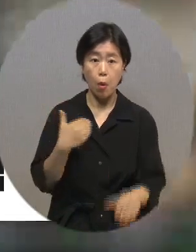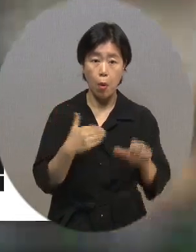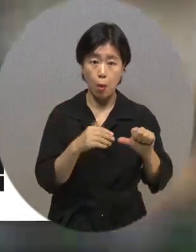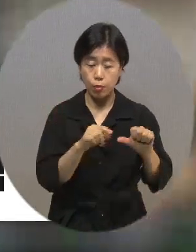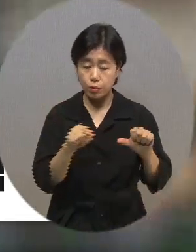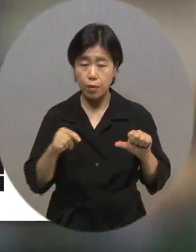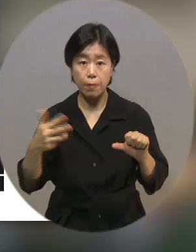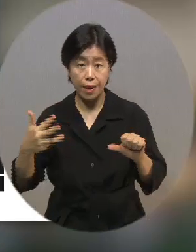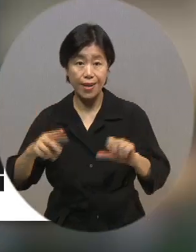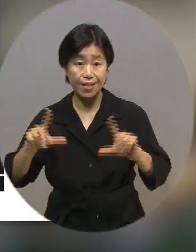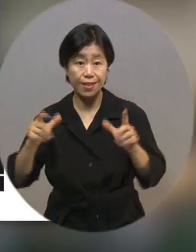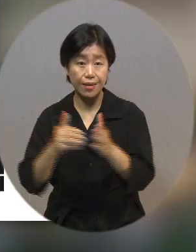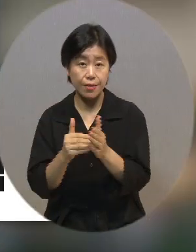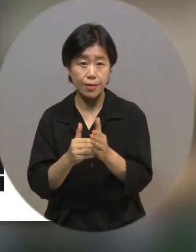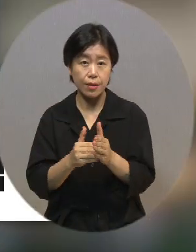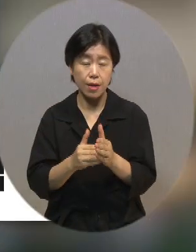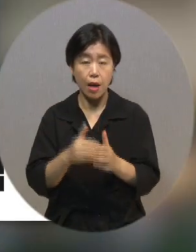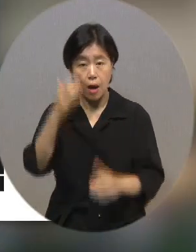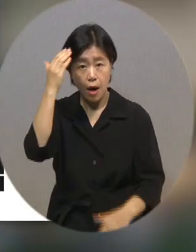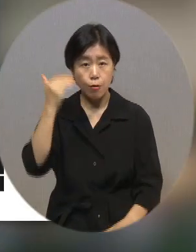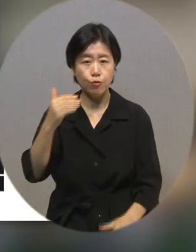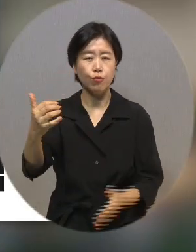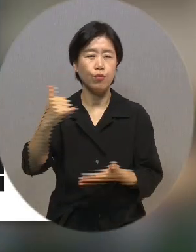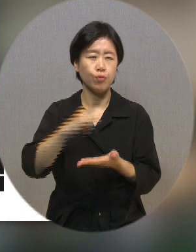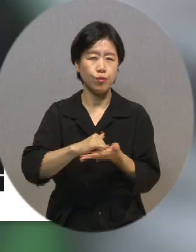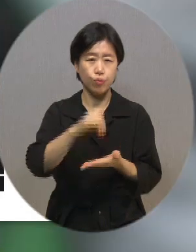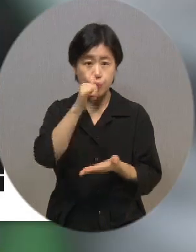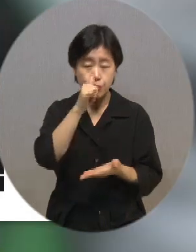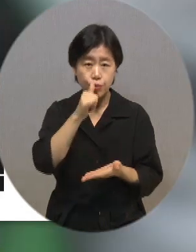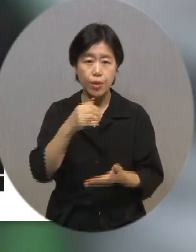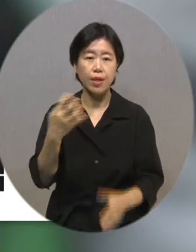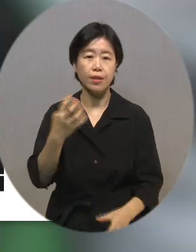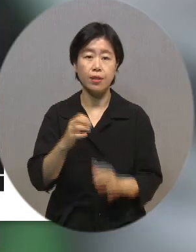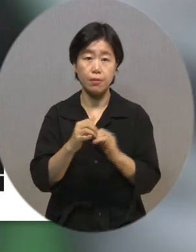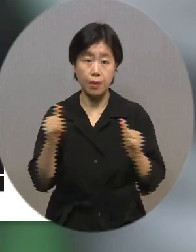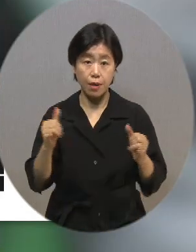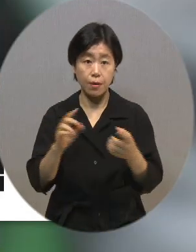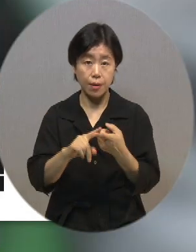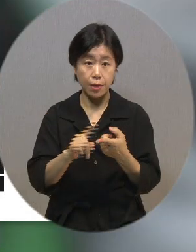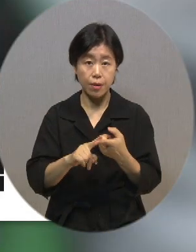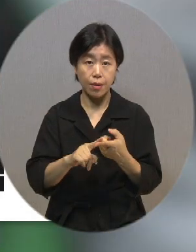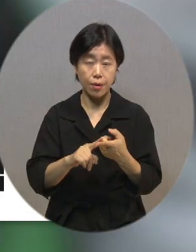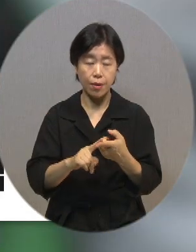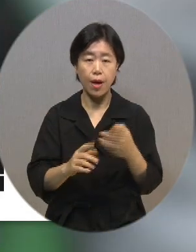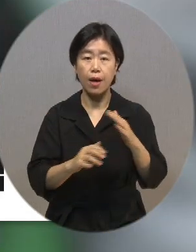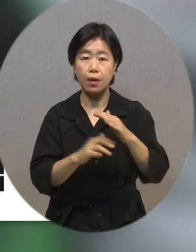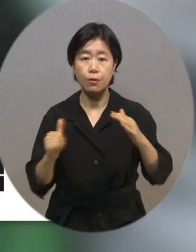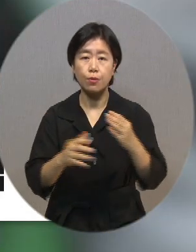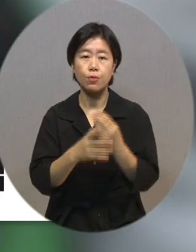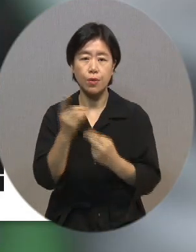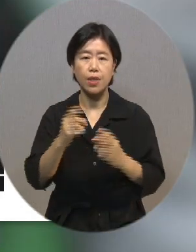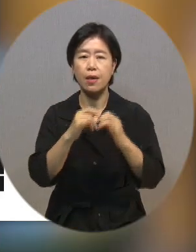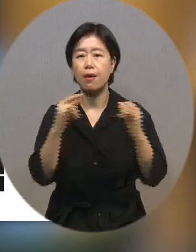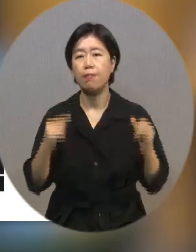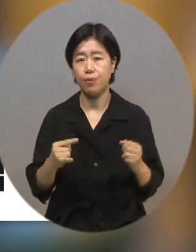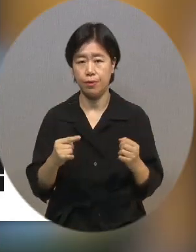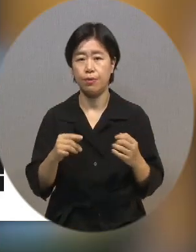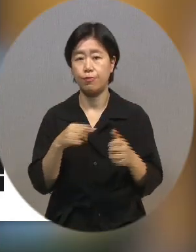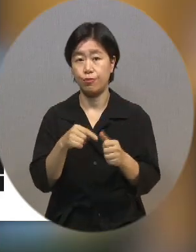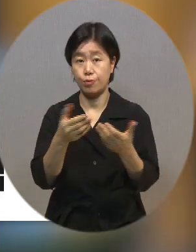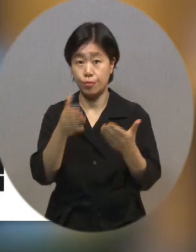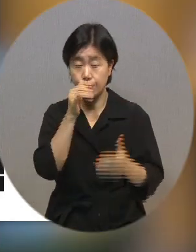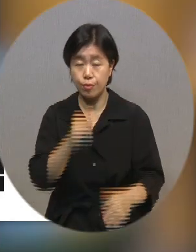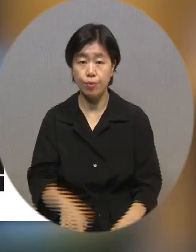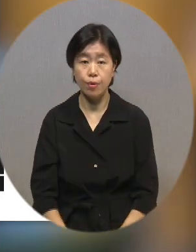8일까지 고국을 방문한 재외동포 가족 40명을 대상으로 글로벌 가족 통일 캠프를 진행했습니다. 참가자들은 북한